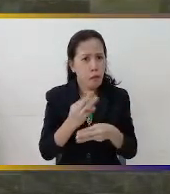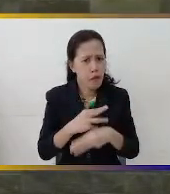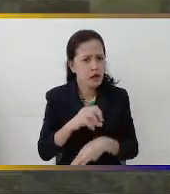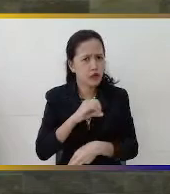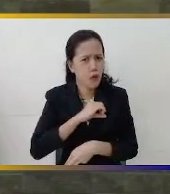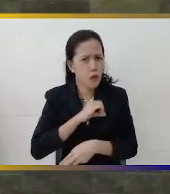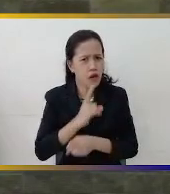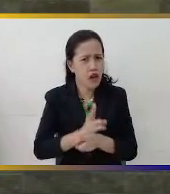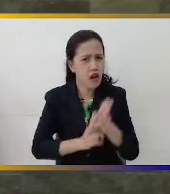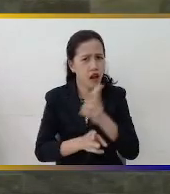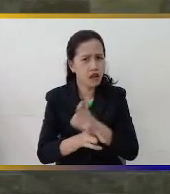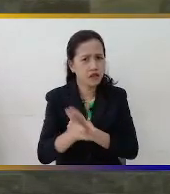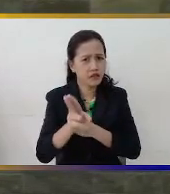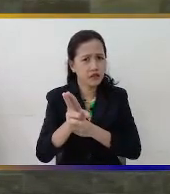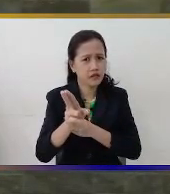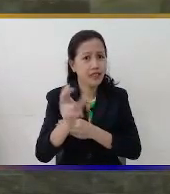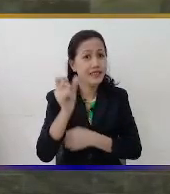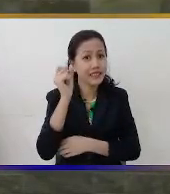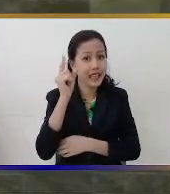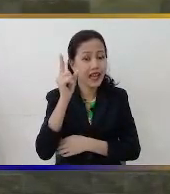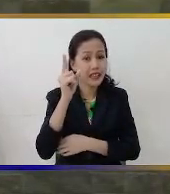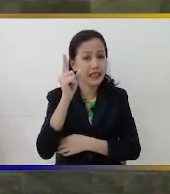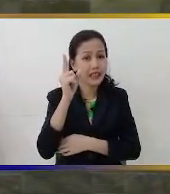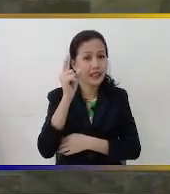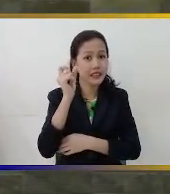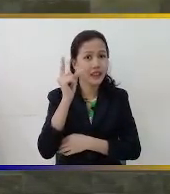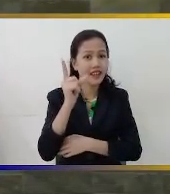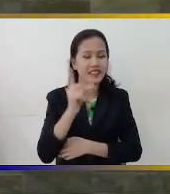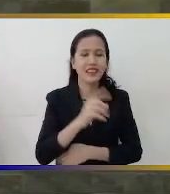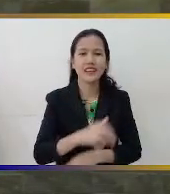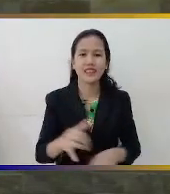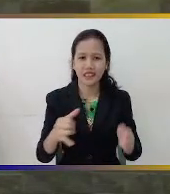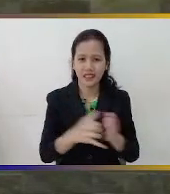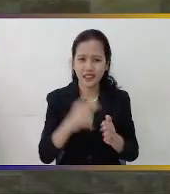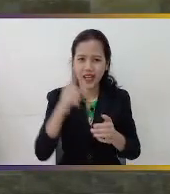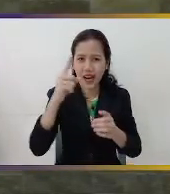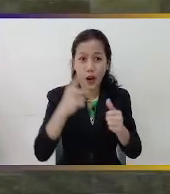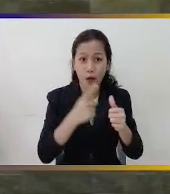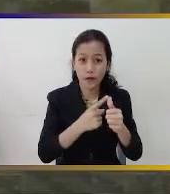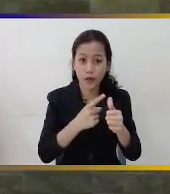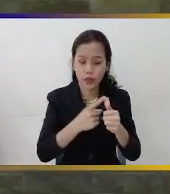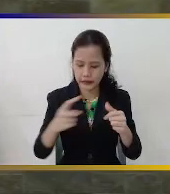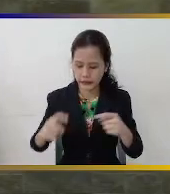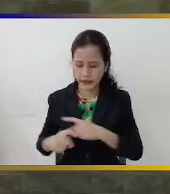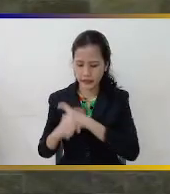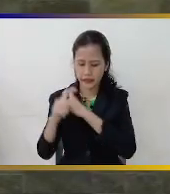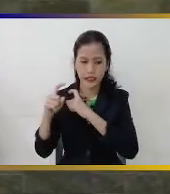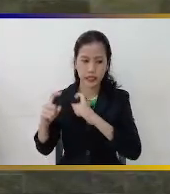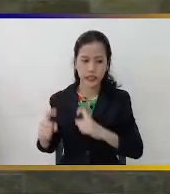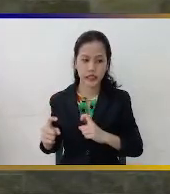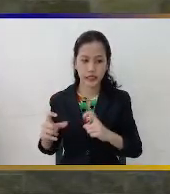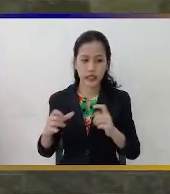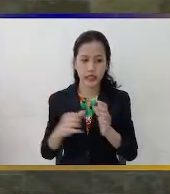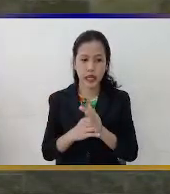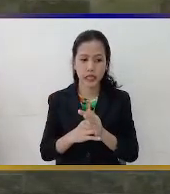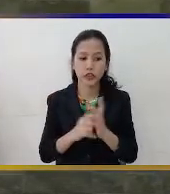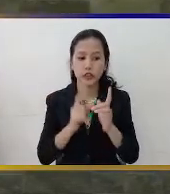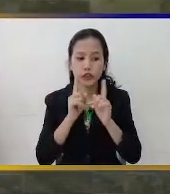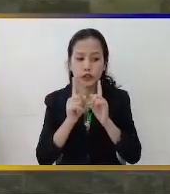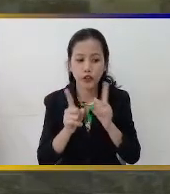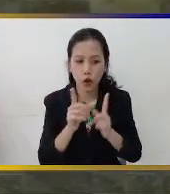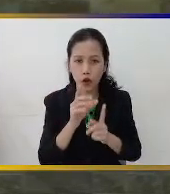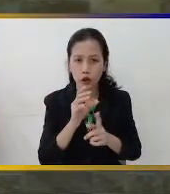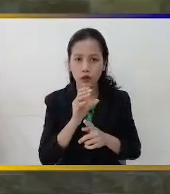Okay, so maliwanag po yan. Yan po yung unang sin na idinil po during the time of Prophet Micah.